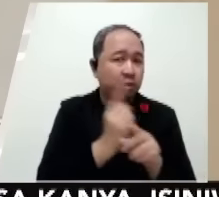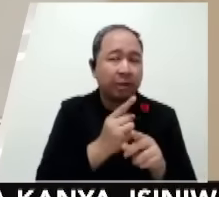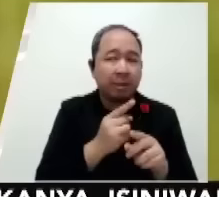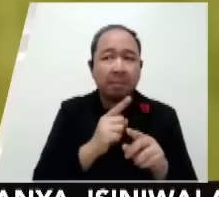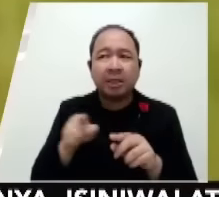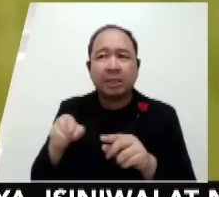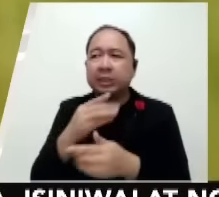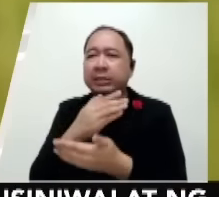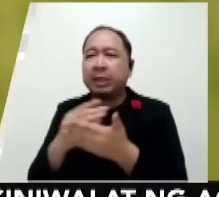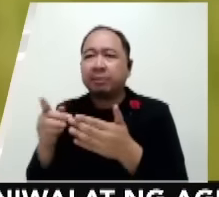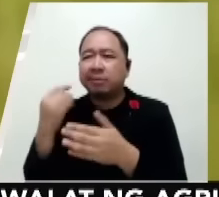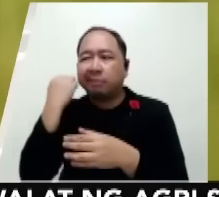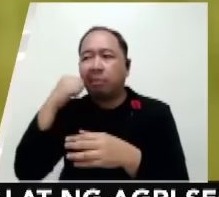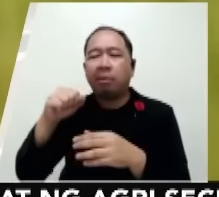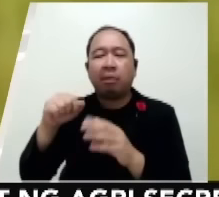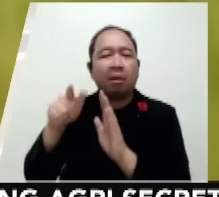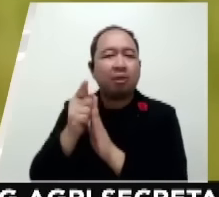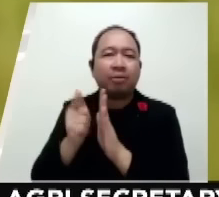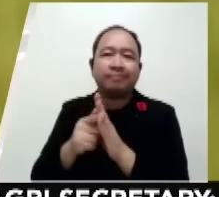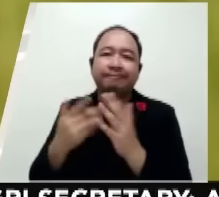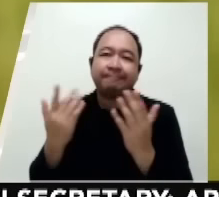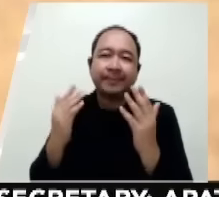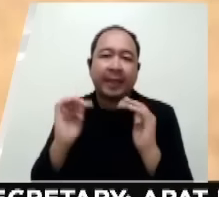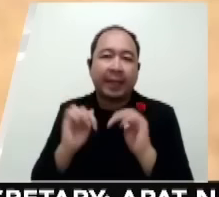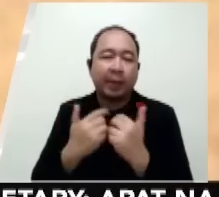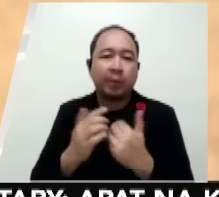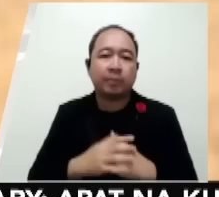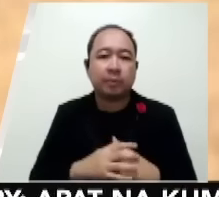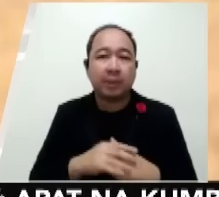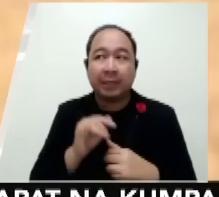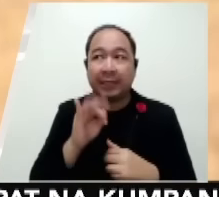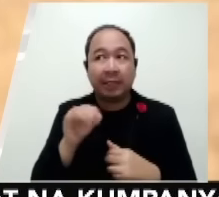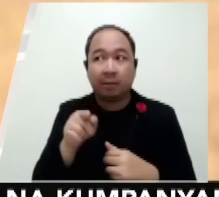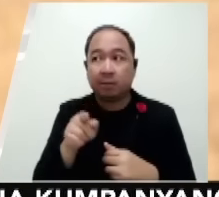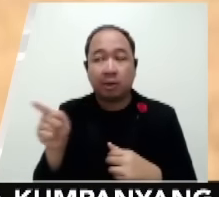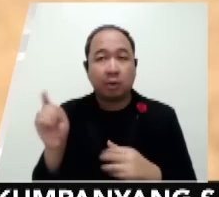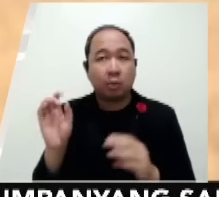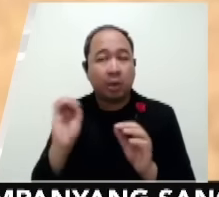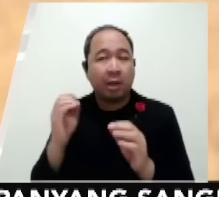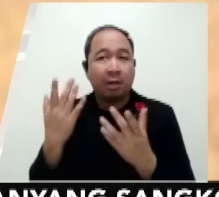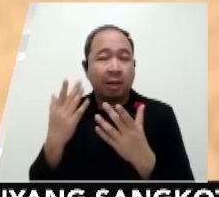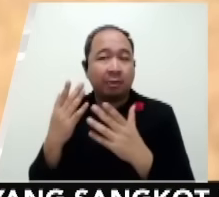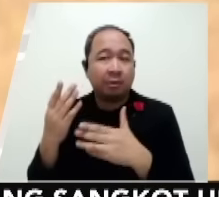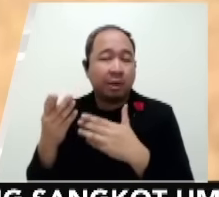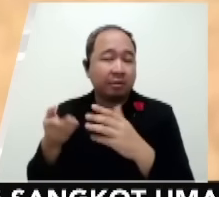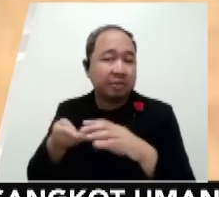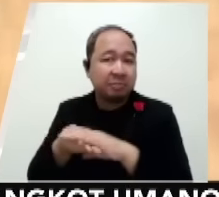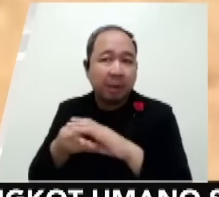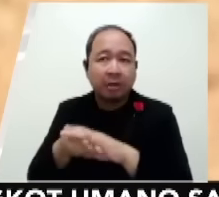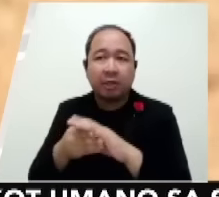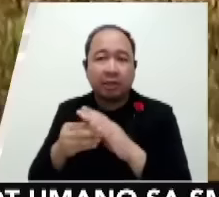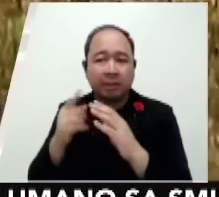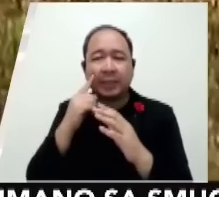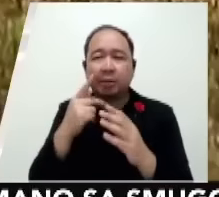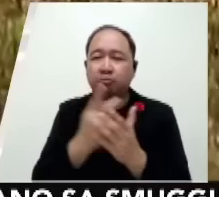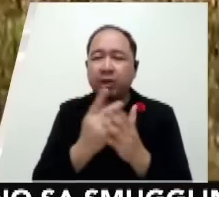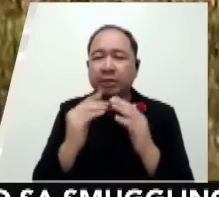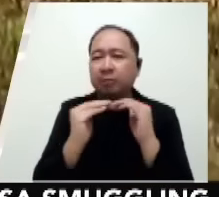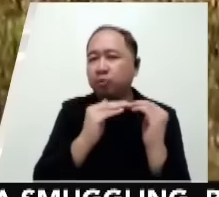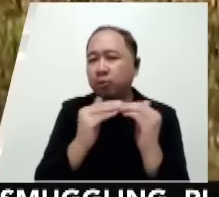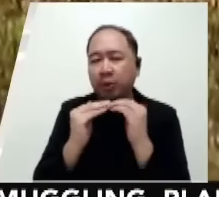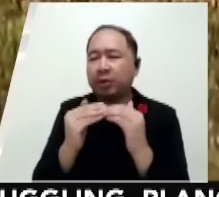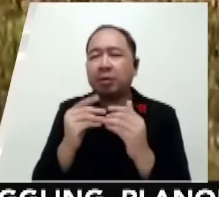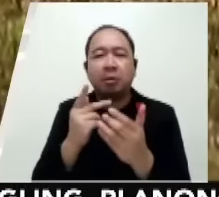na ito. Well, kung wala naman tayong smuggler, fair yung presyo. Fair sa millgate, fair sa aming